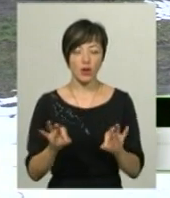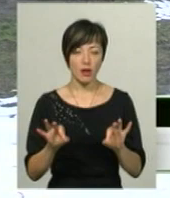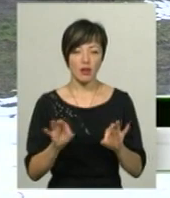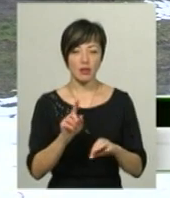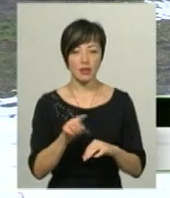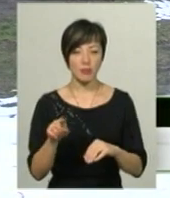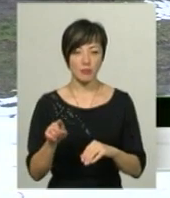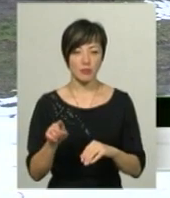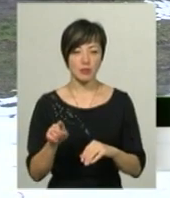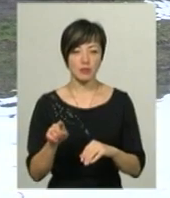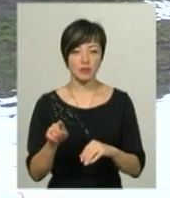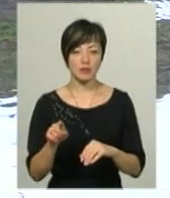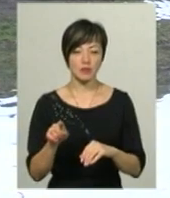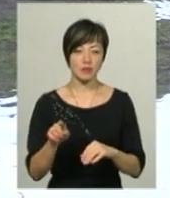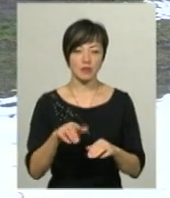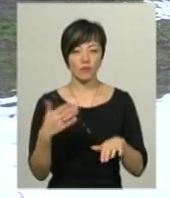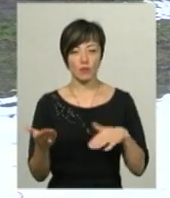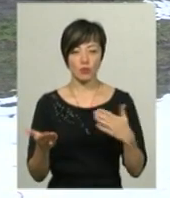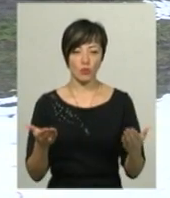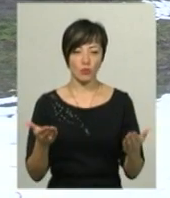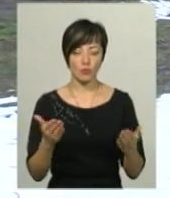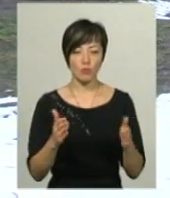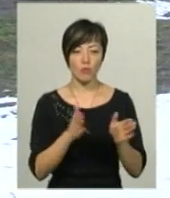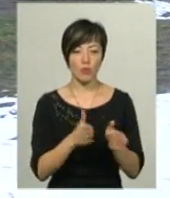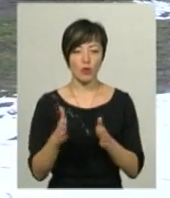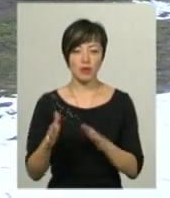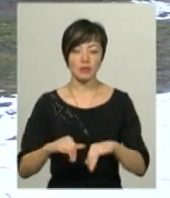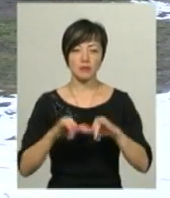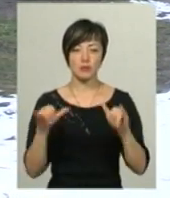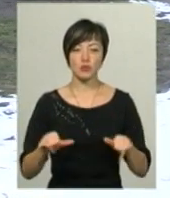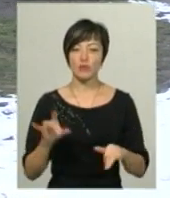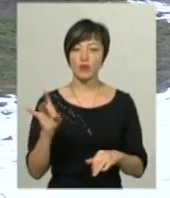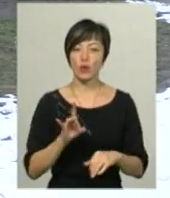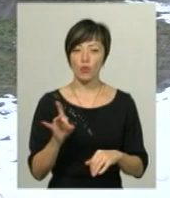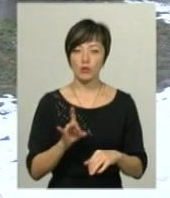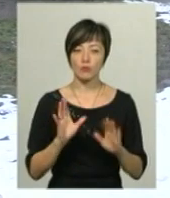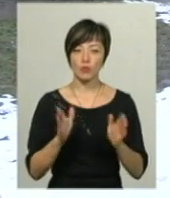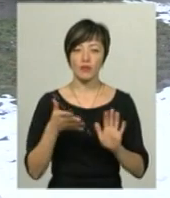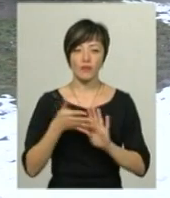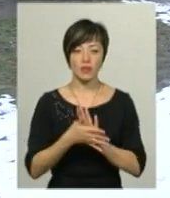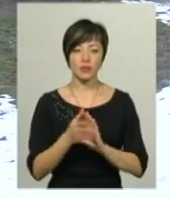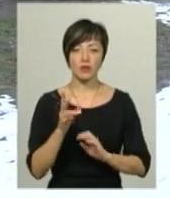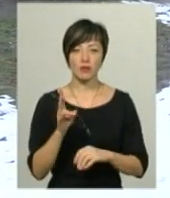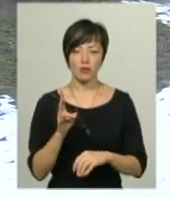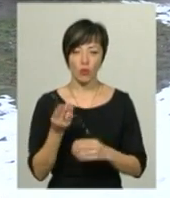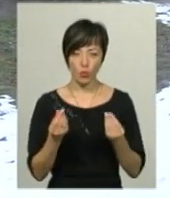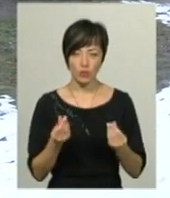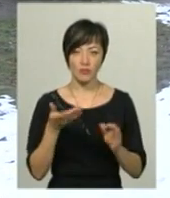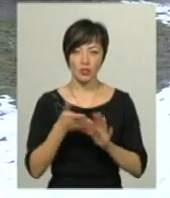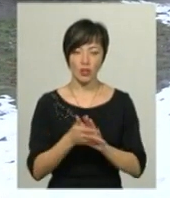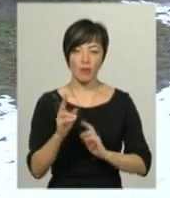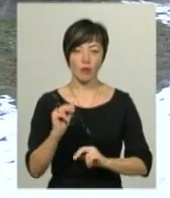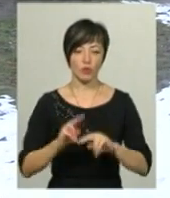їм в двосторонньому порядку збільшувати взагалі розмір, який буде витрачений, розмір коштів, який буде витрачатися